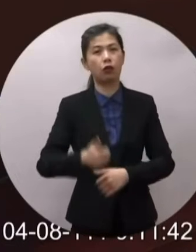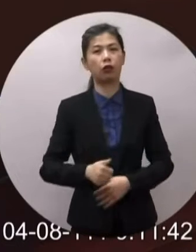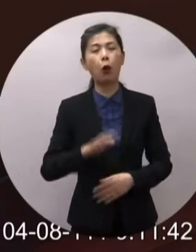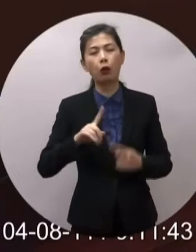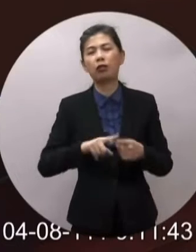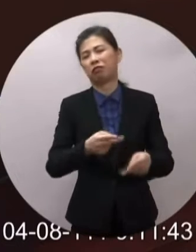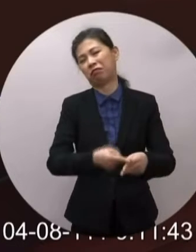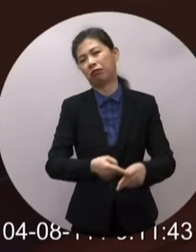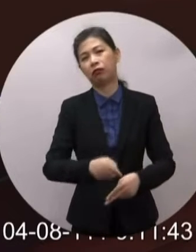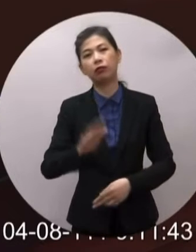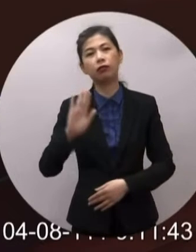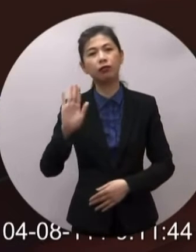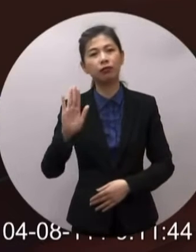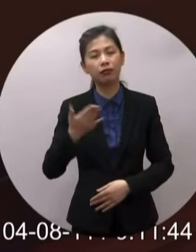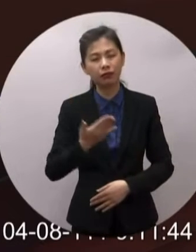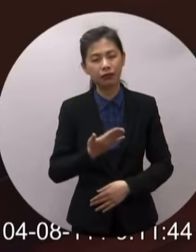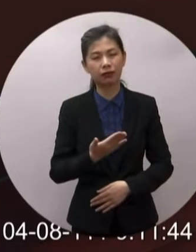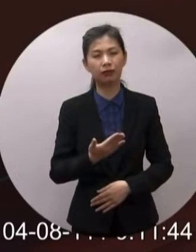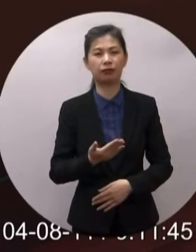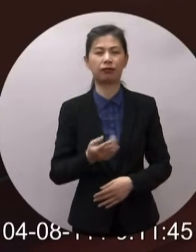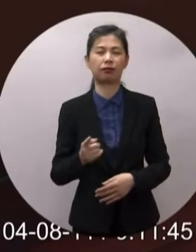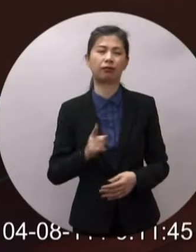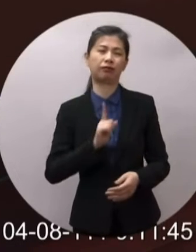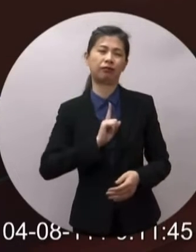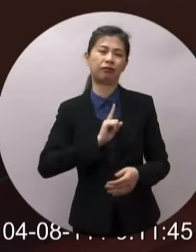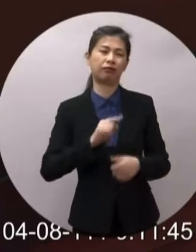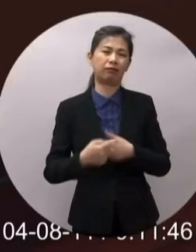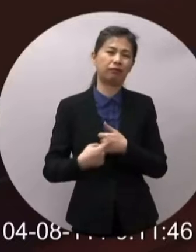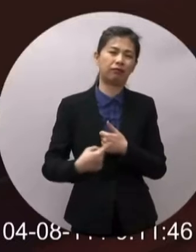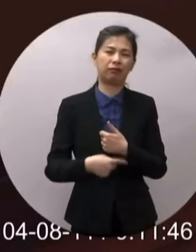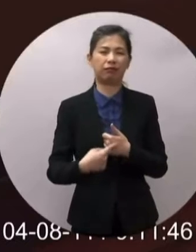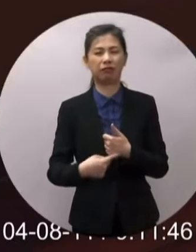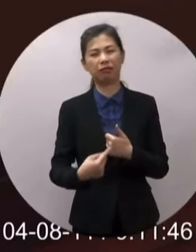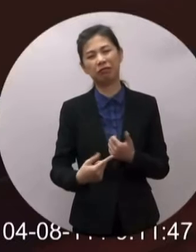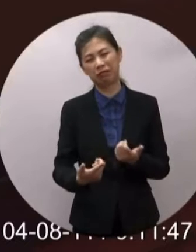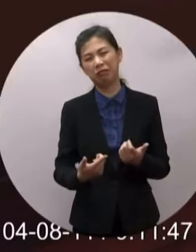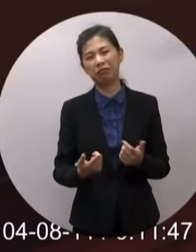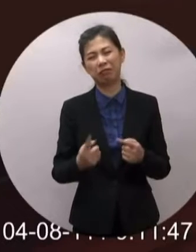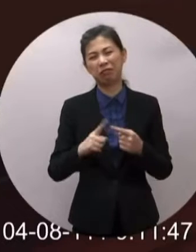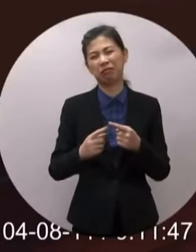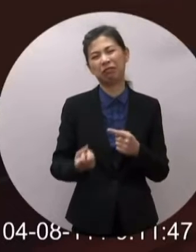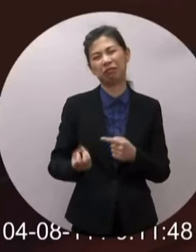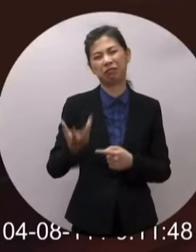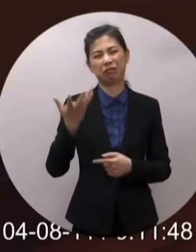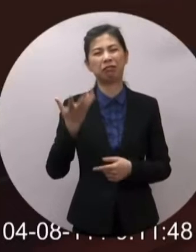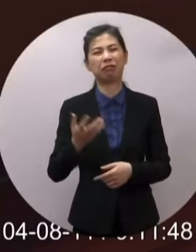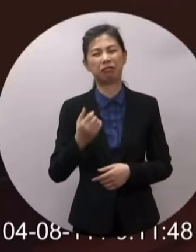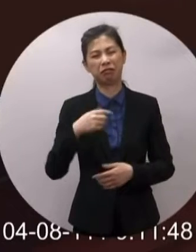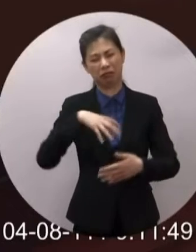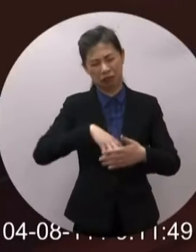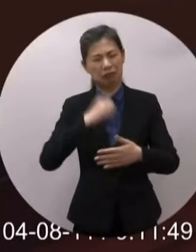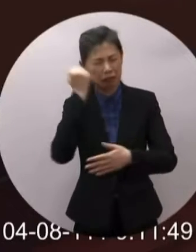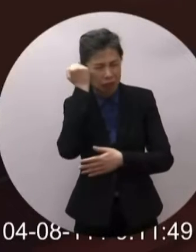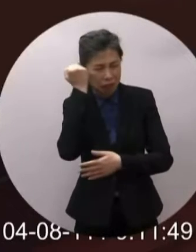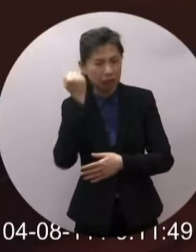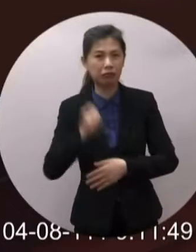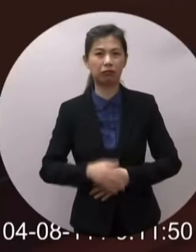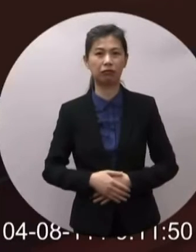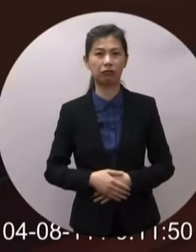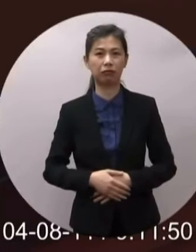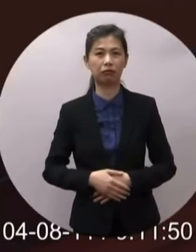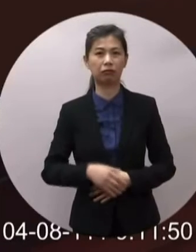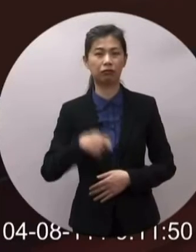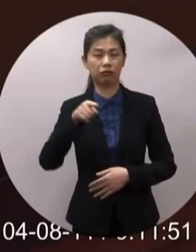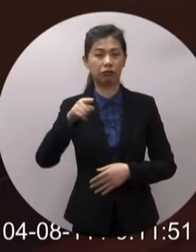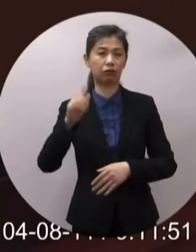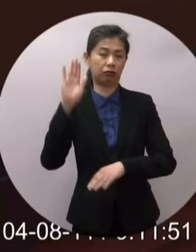相信，但是苦中作乐、自我嘲讽的比例是越来越高了吧？只要看看政府拍胸脯保证的